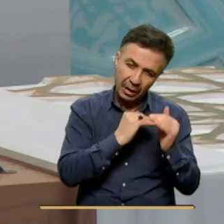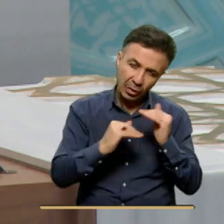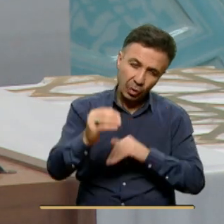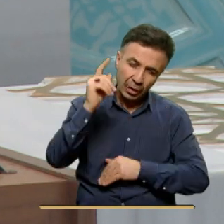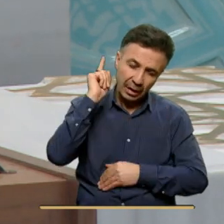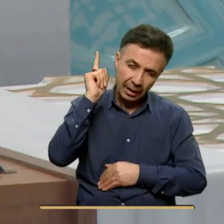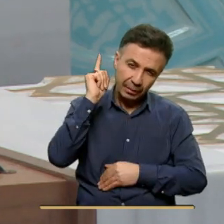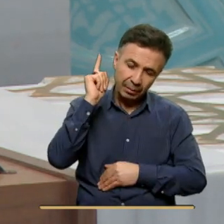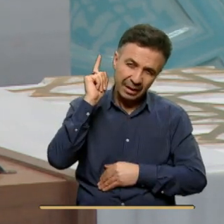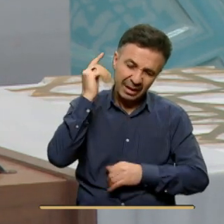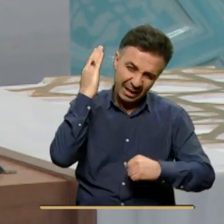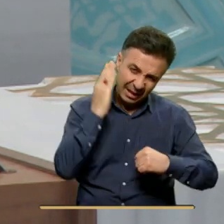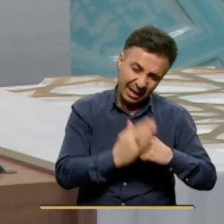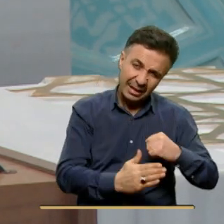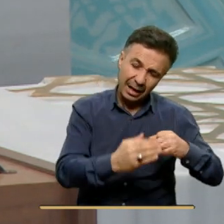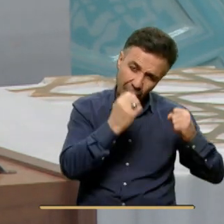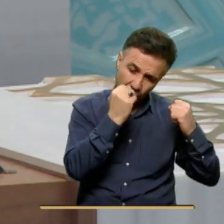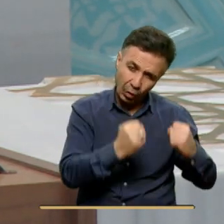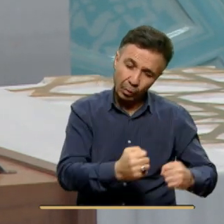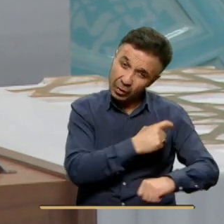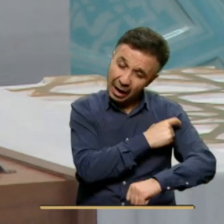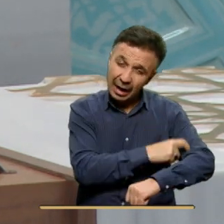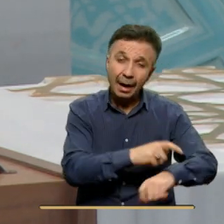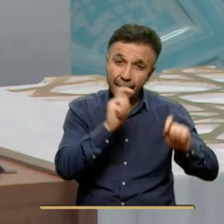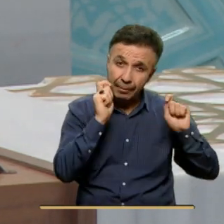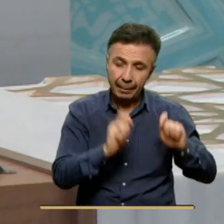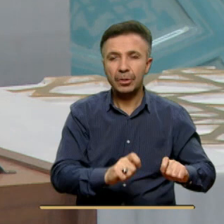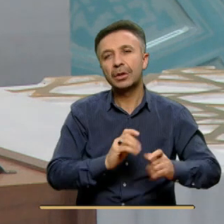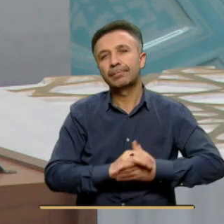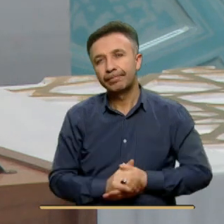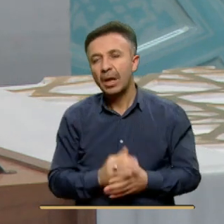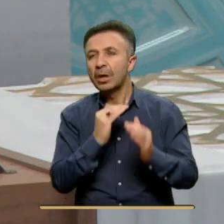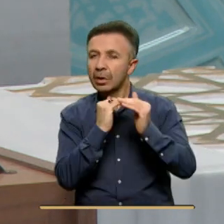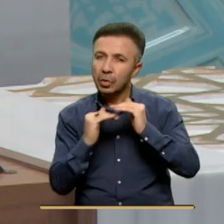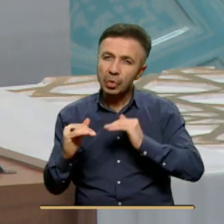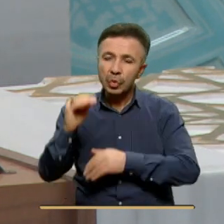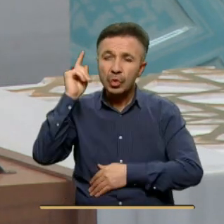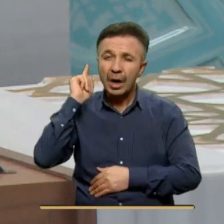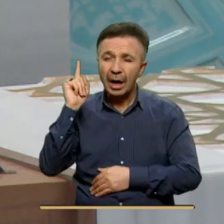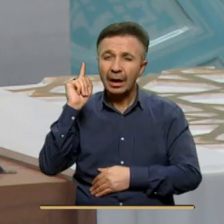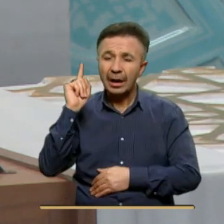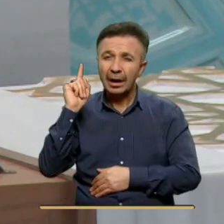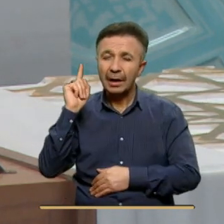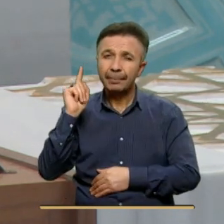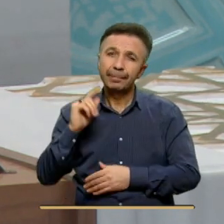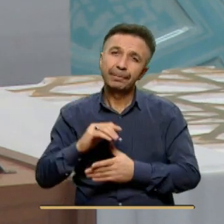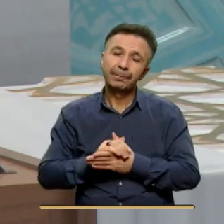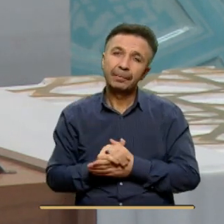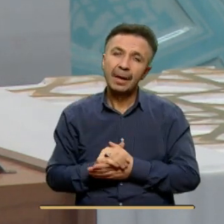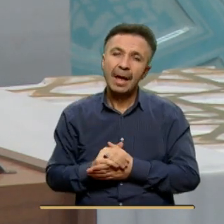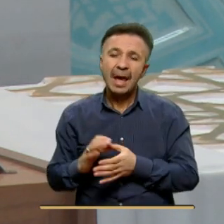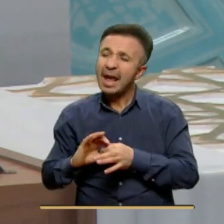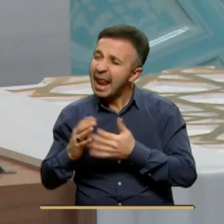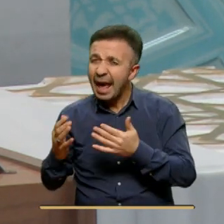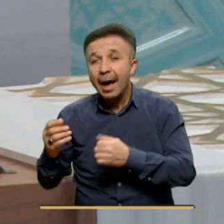sınırlamalar getirmiş, haram etmiştir. Yüce Allah Celle Celaluhu neyin